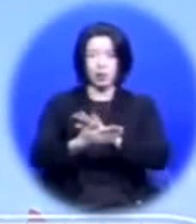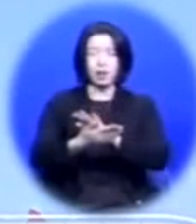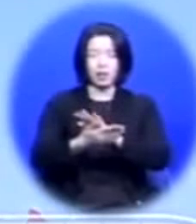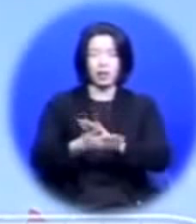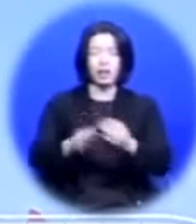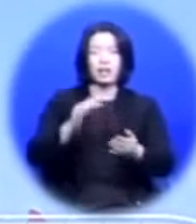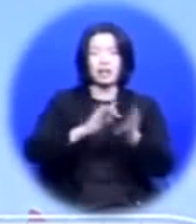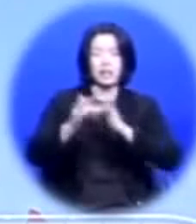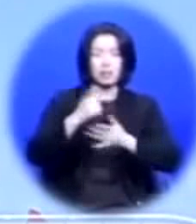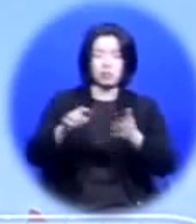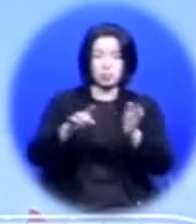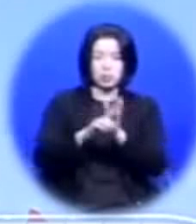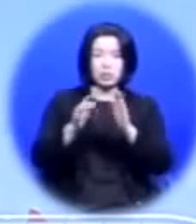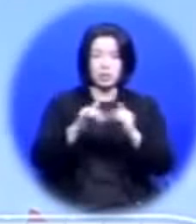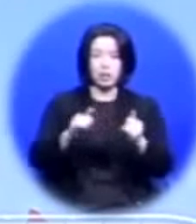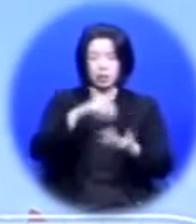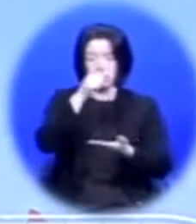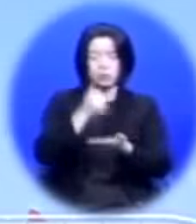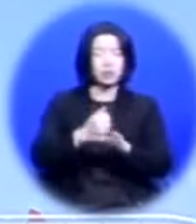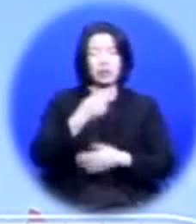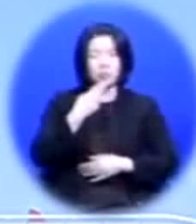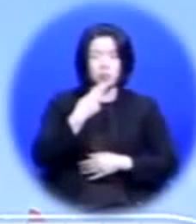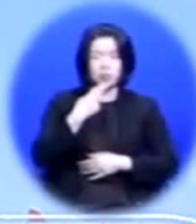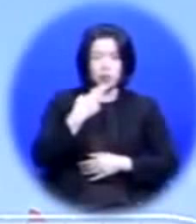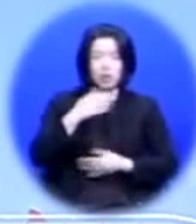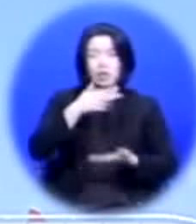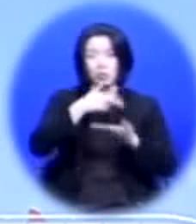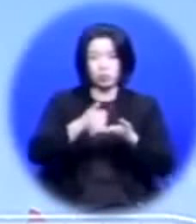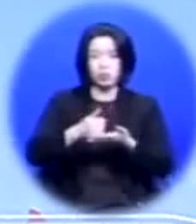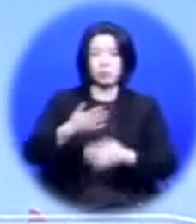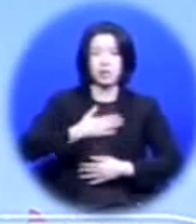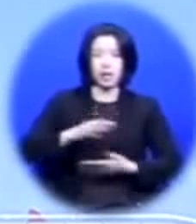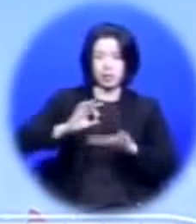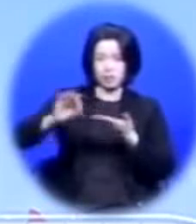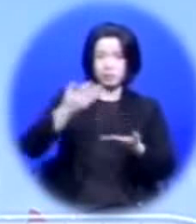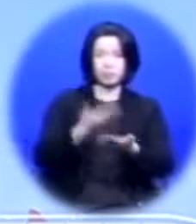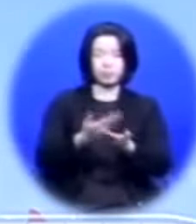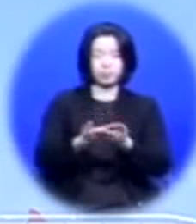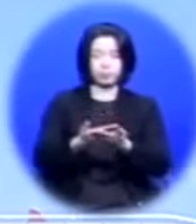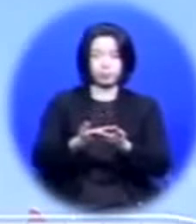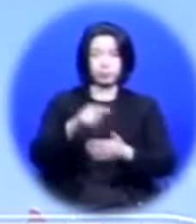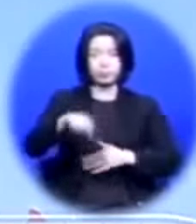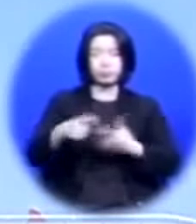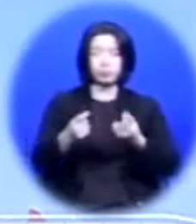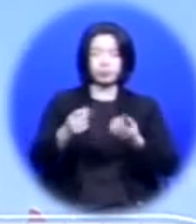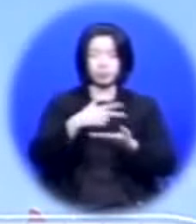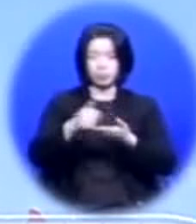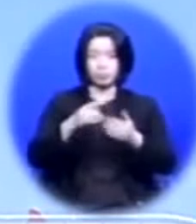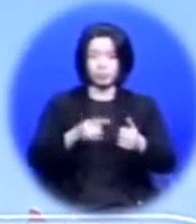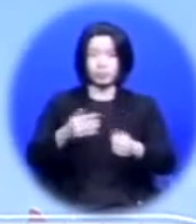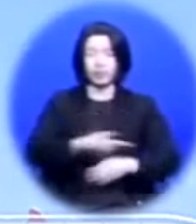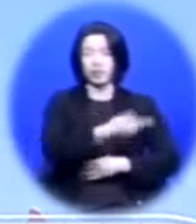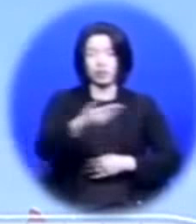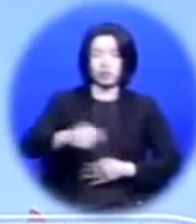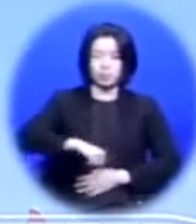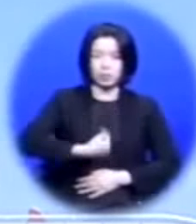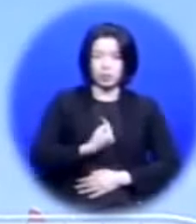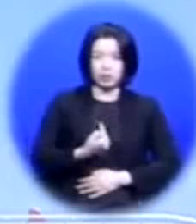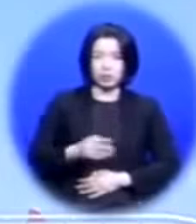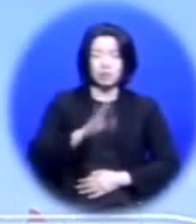믿는 사람은 죄 안지 주님 나를 쓰세요 그렇게 주님께 여러분 자신을 정말